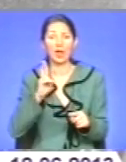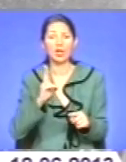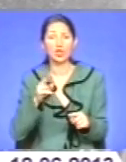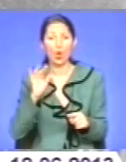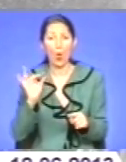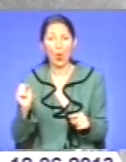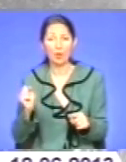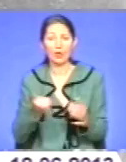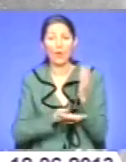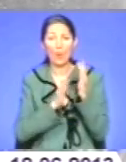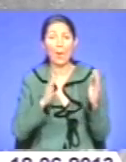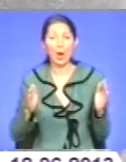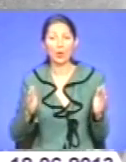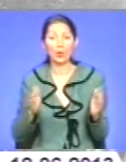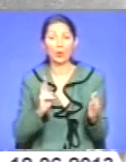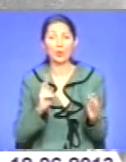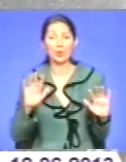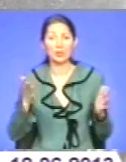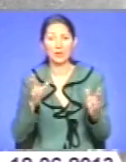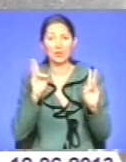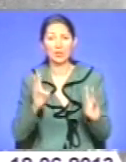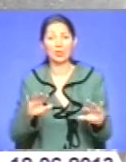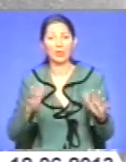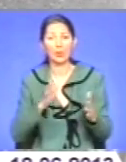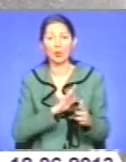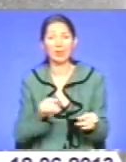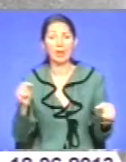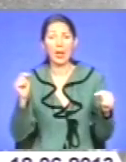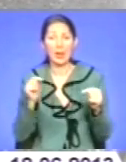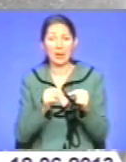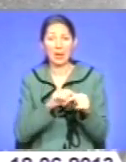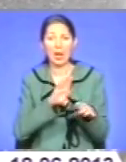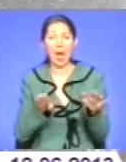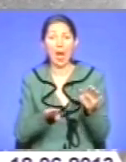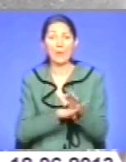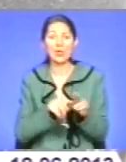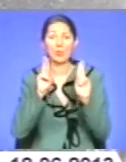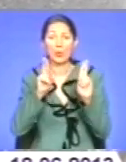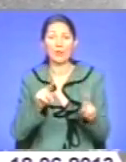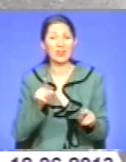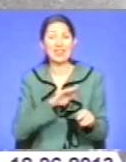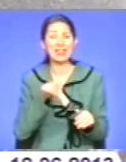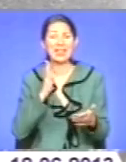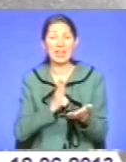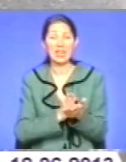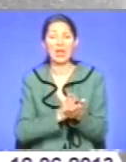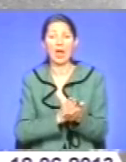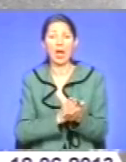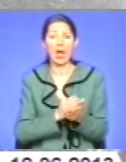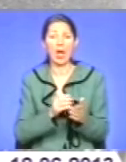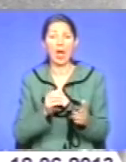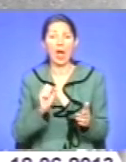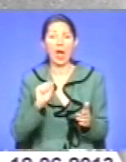випадок, значить, не підлягає під правила, не підпадає. Він не є атракціоном підвищеної